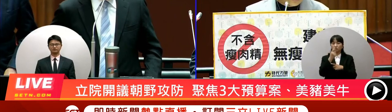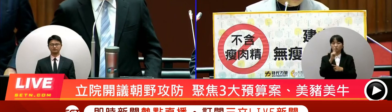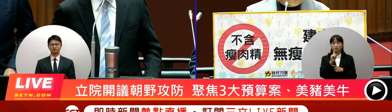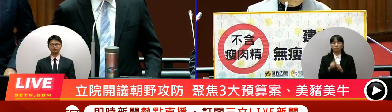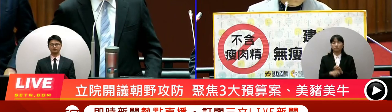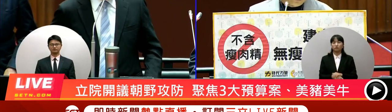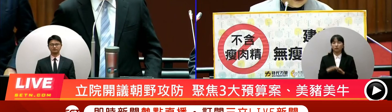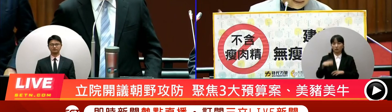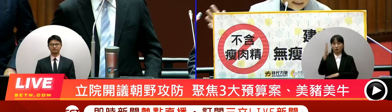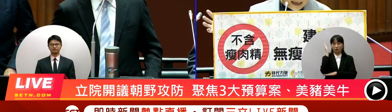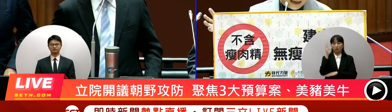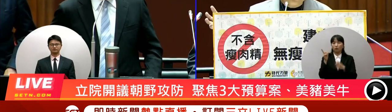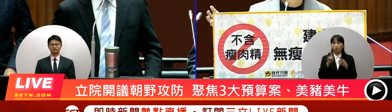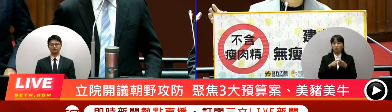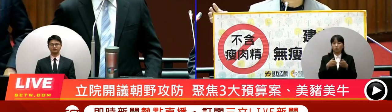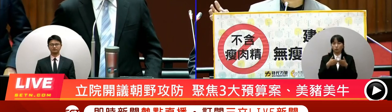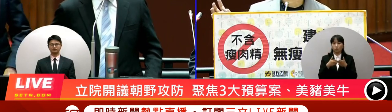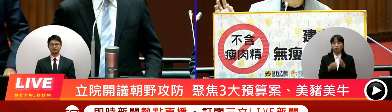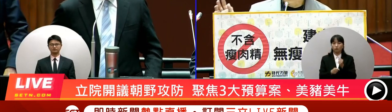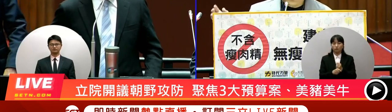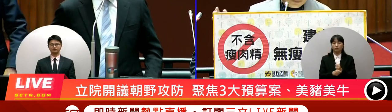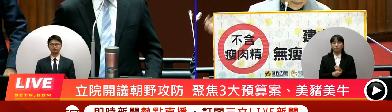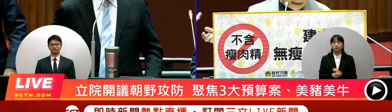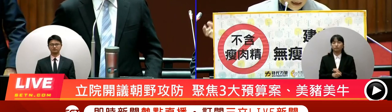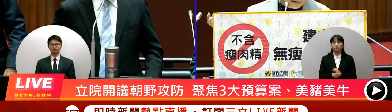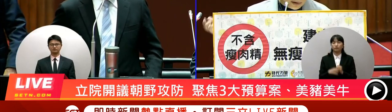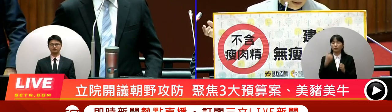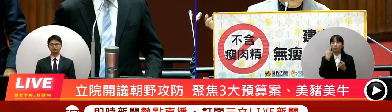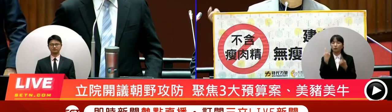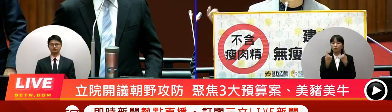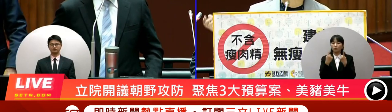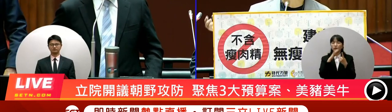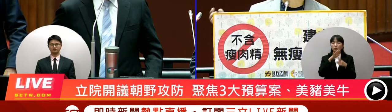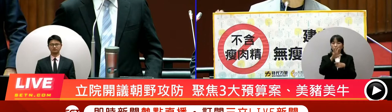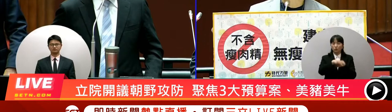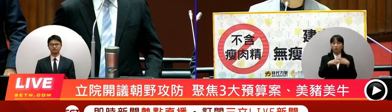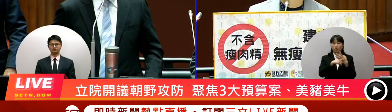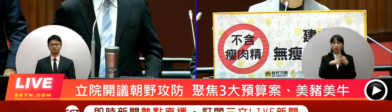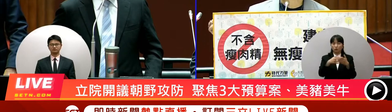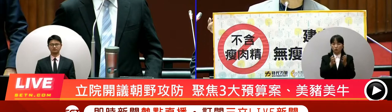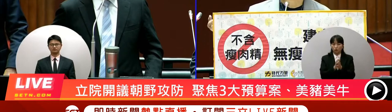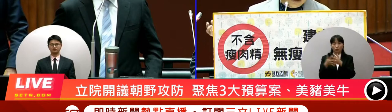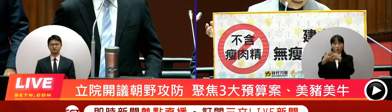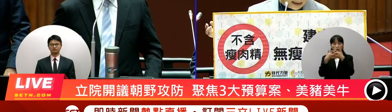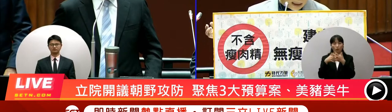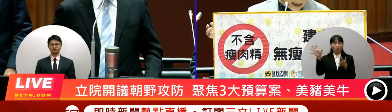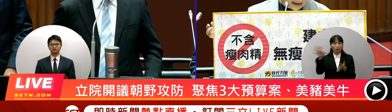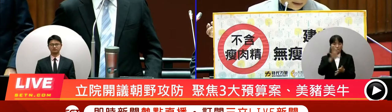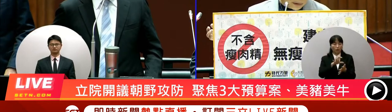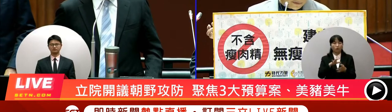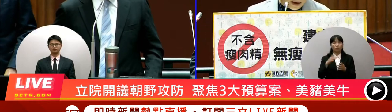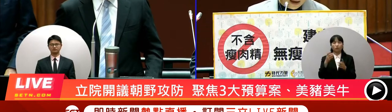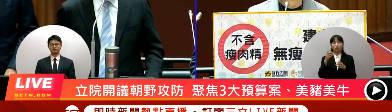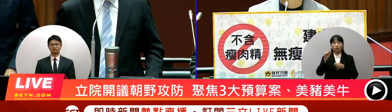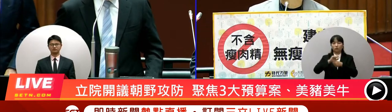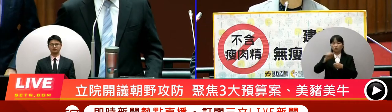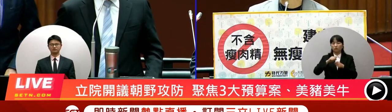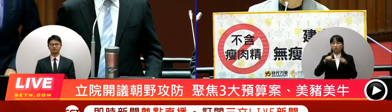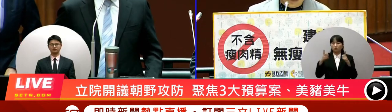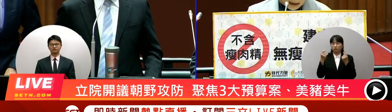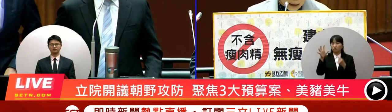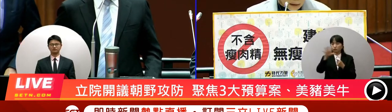建议政府，我们现在可以比照农业部、美国农业部或者是加拿大的做法哈，就